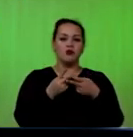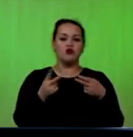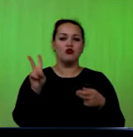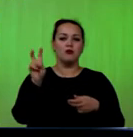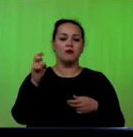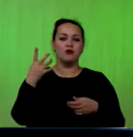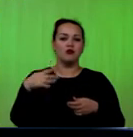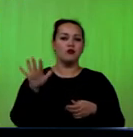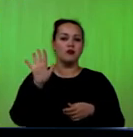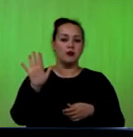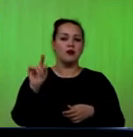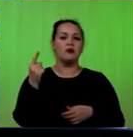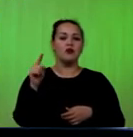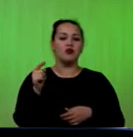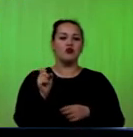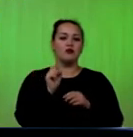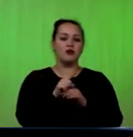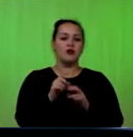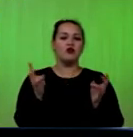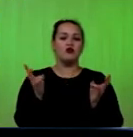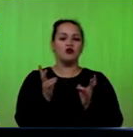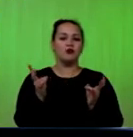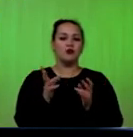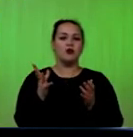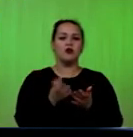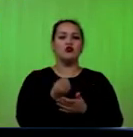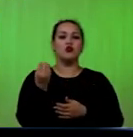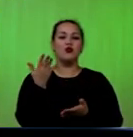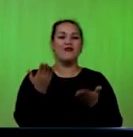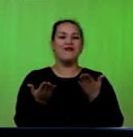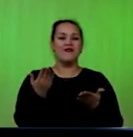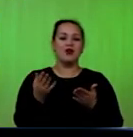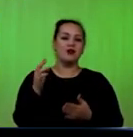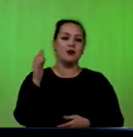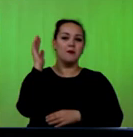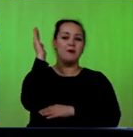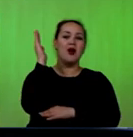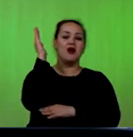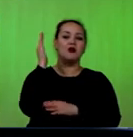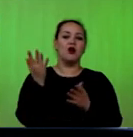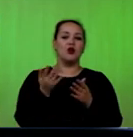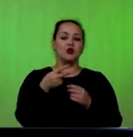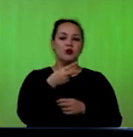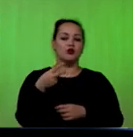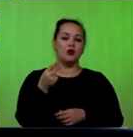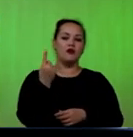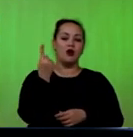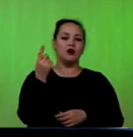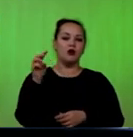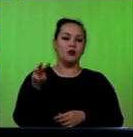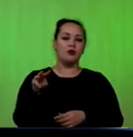потому что мы задачи должны были найти сколько весит балка который будет равна одному метру